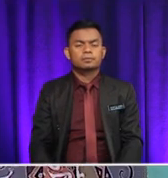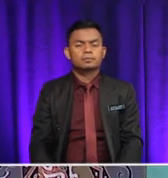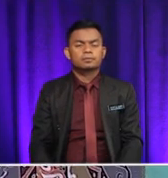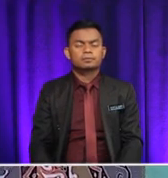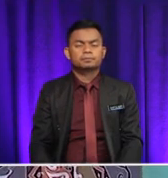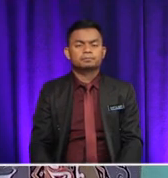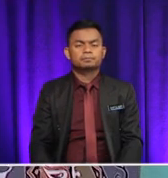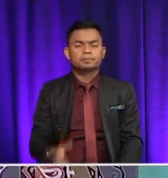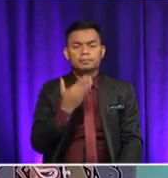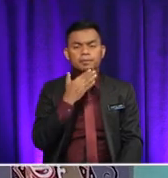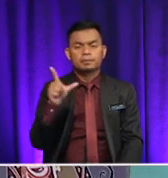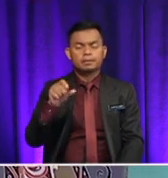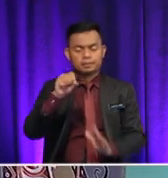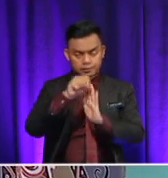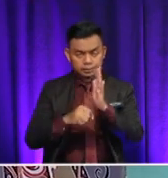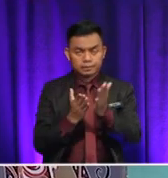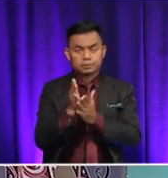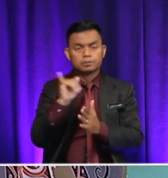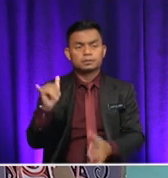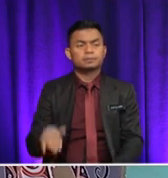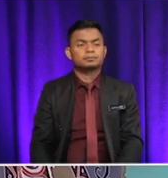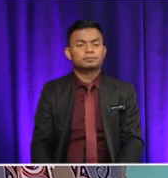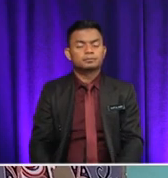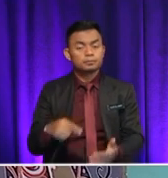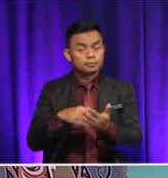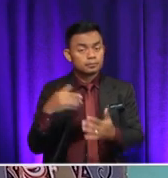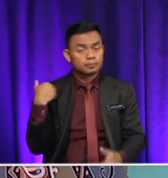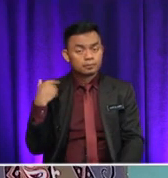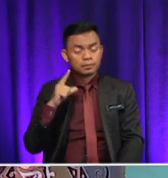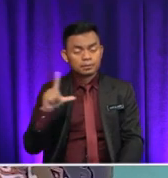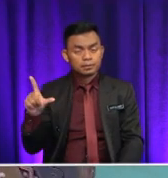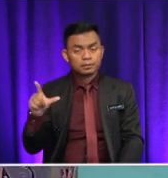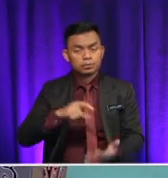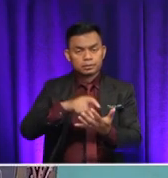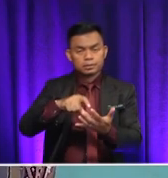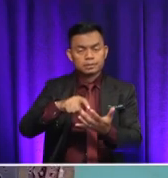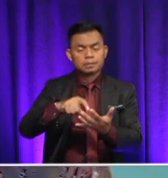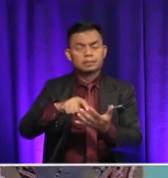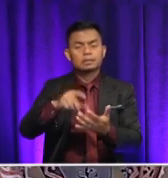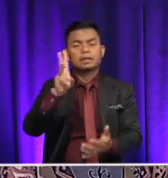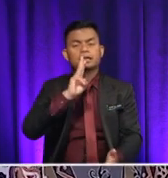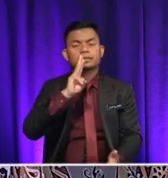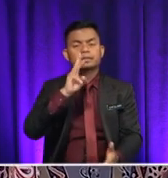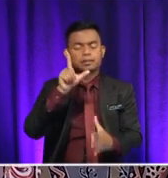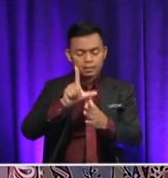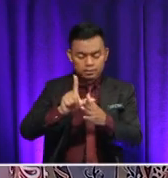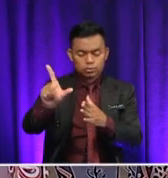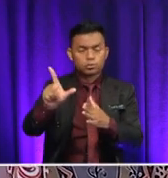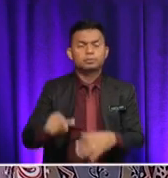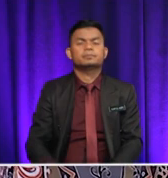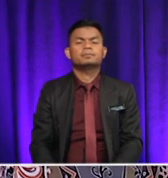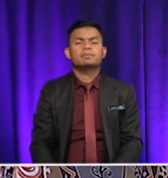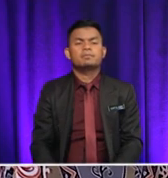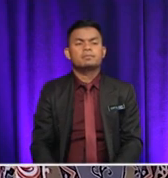Oke lukisan bekalan air langsung dalam langsung ke sini